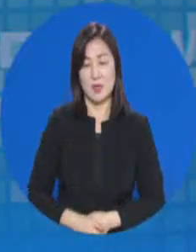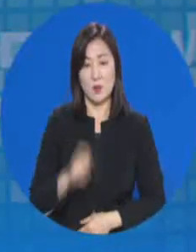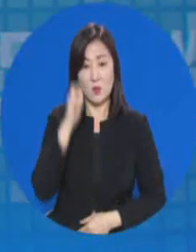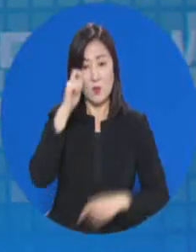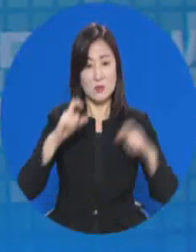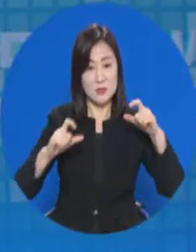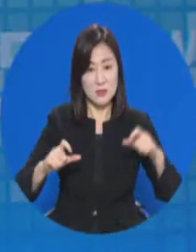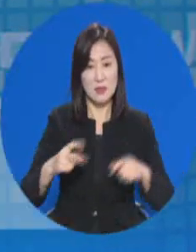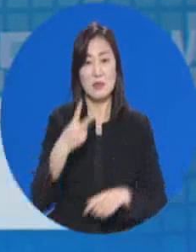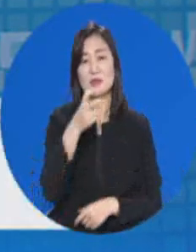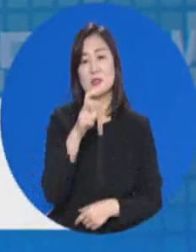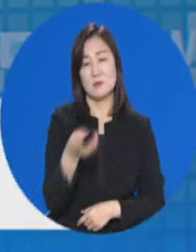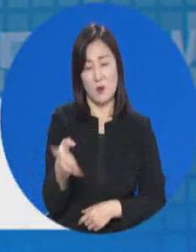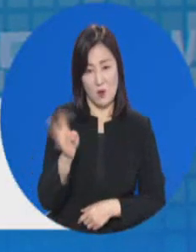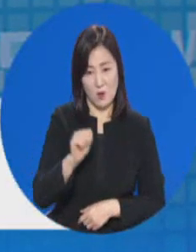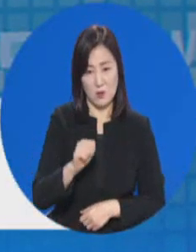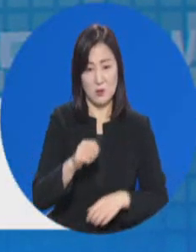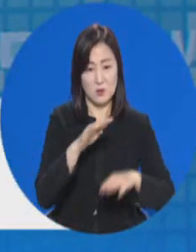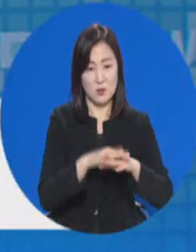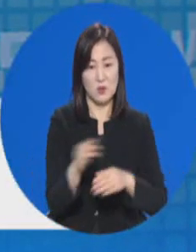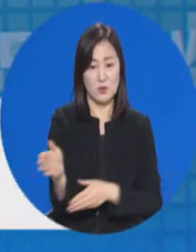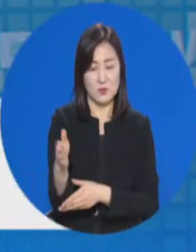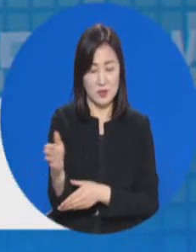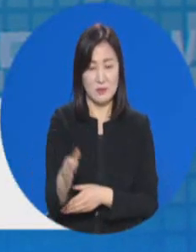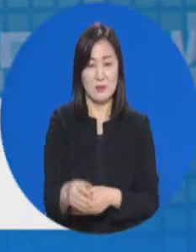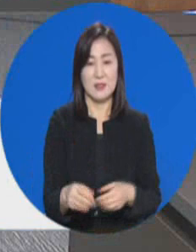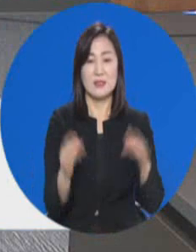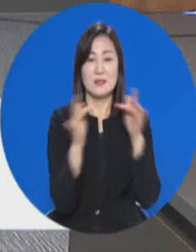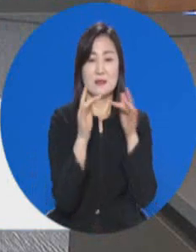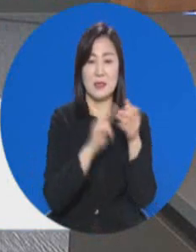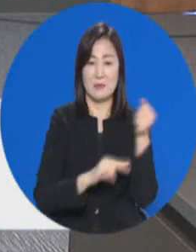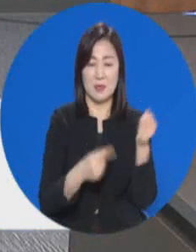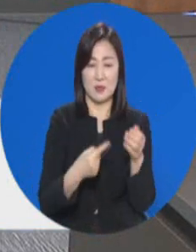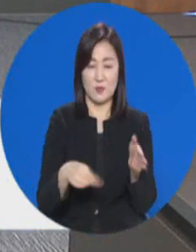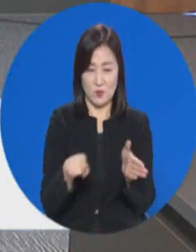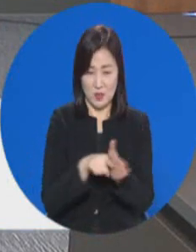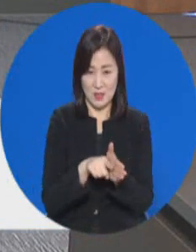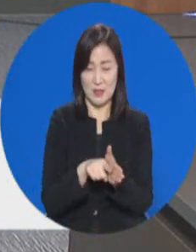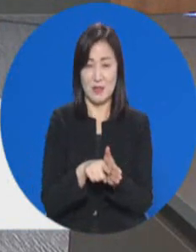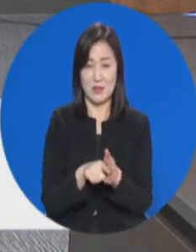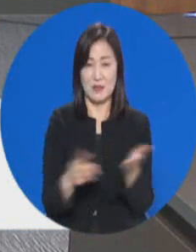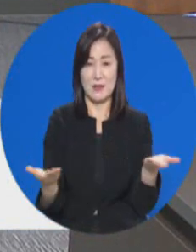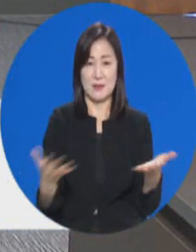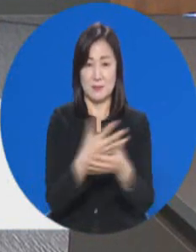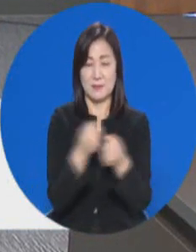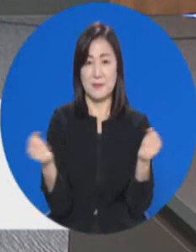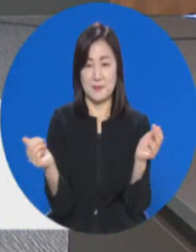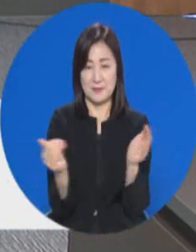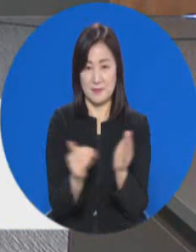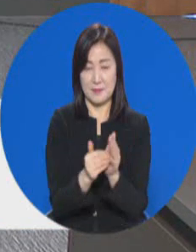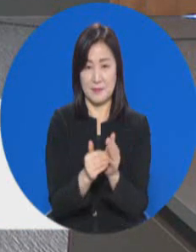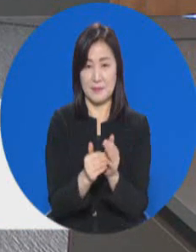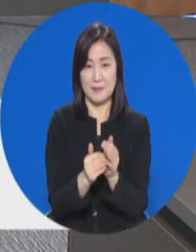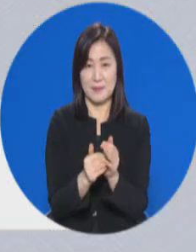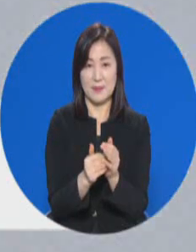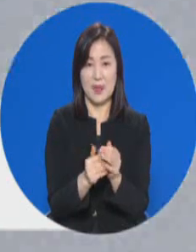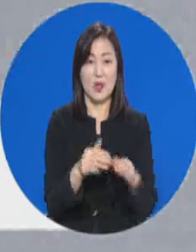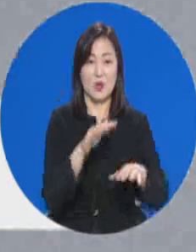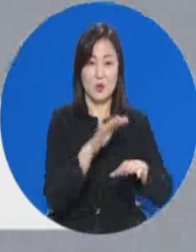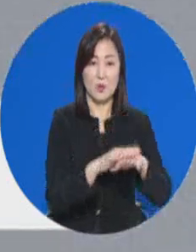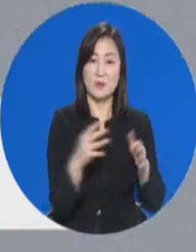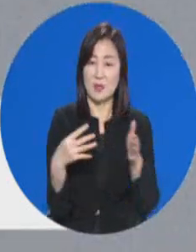공군이 20억 원 규모의 농수산물 온라인 판매를 위한 업무 협약을 체결했습니다. 공군은